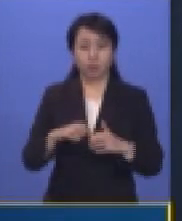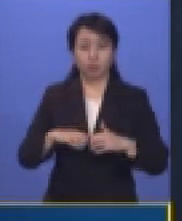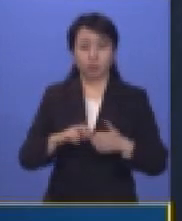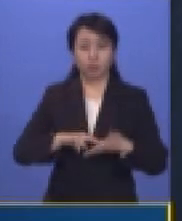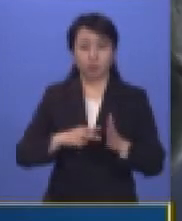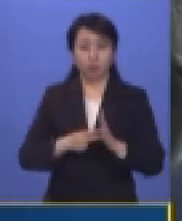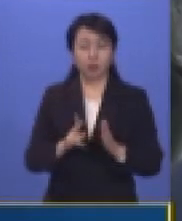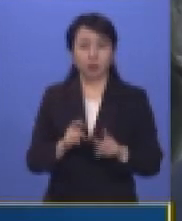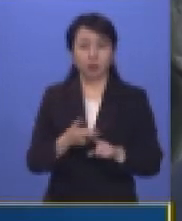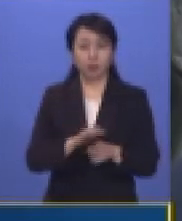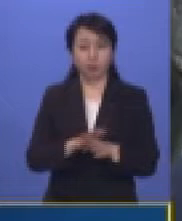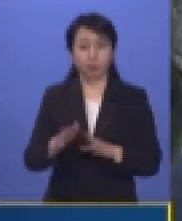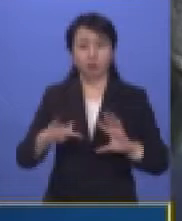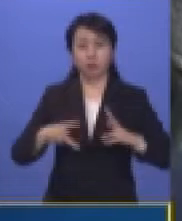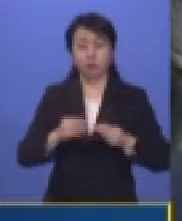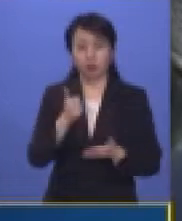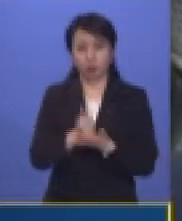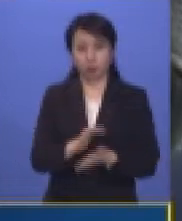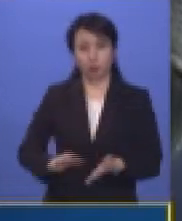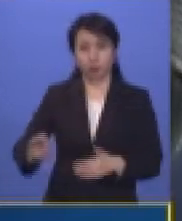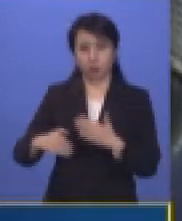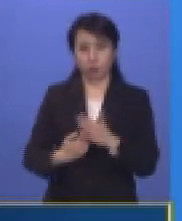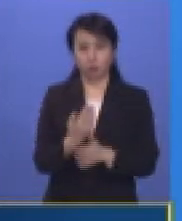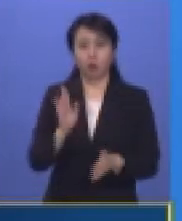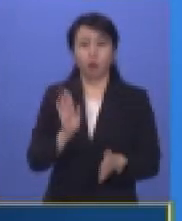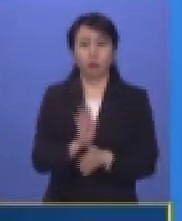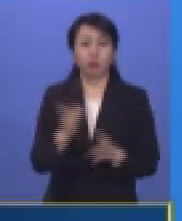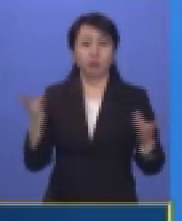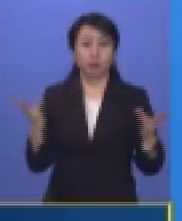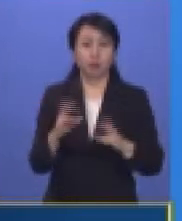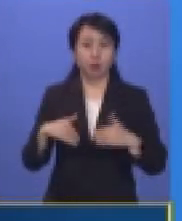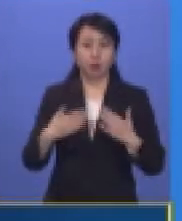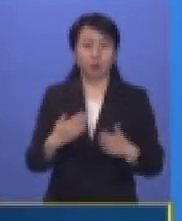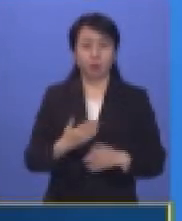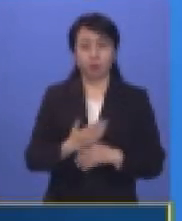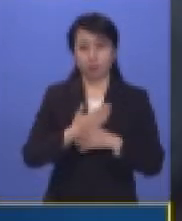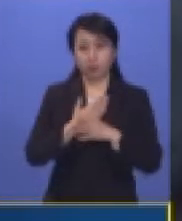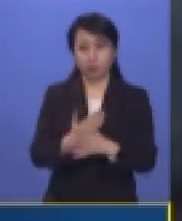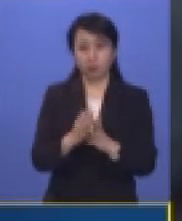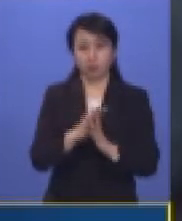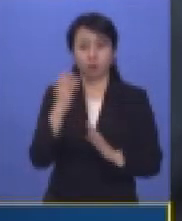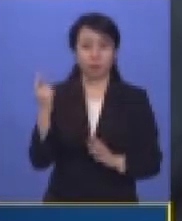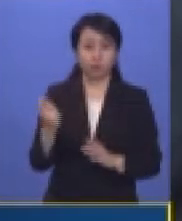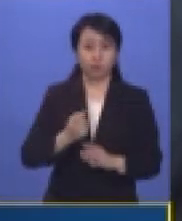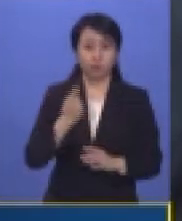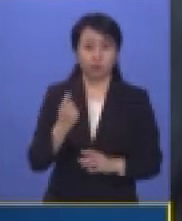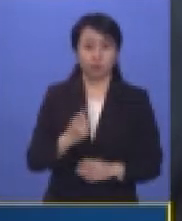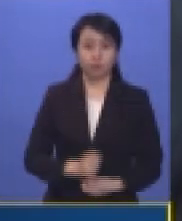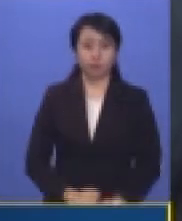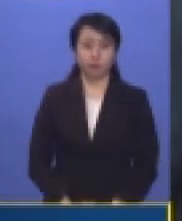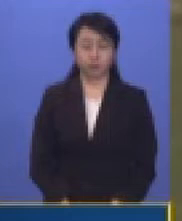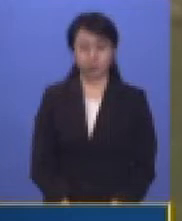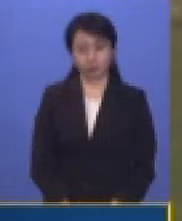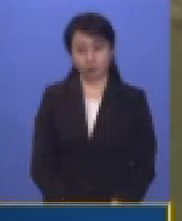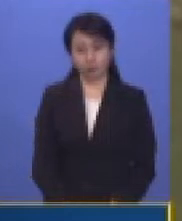это реализовать. В завершение Аким области снова указал о необходимости оказания поддержки сельхозтоваропроизводителям. Тамерлан Тлеубаев,